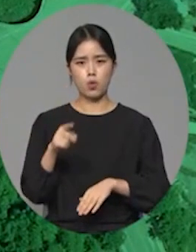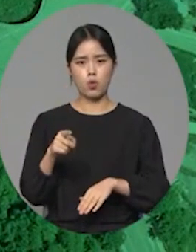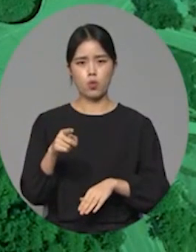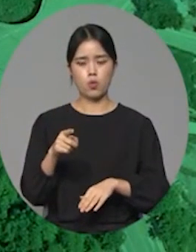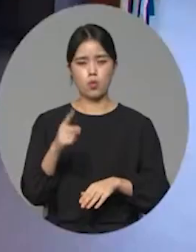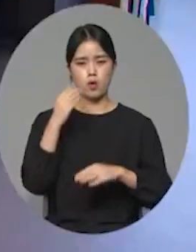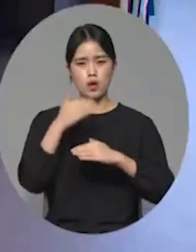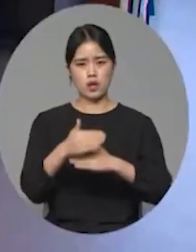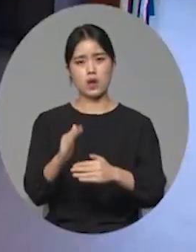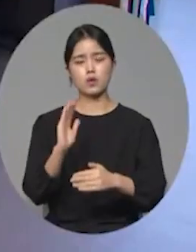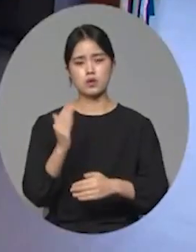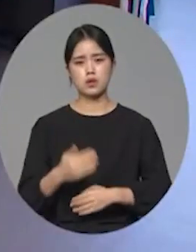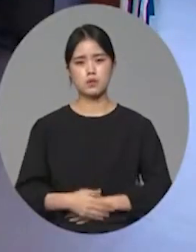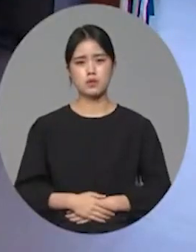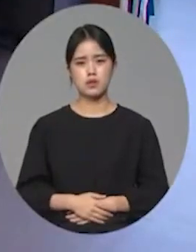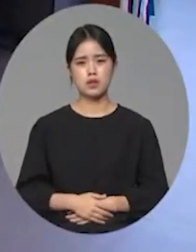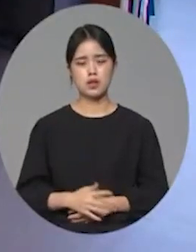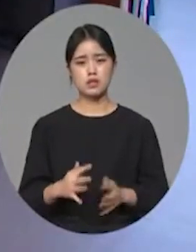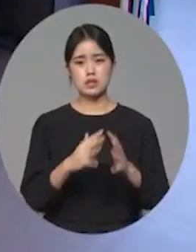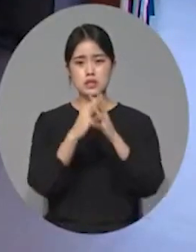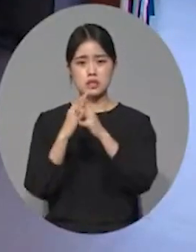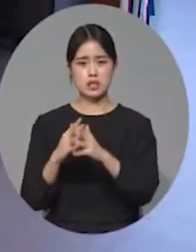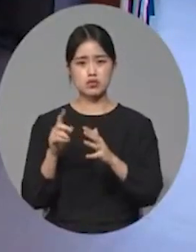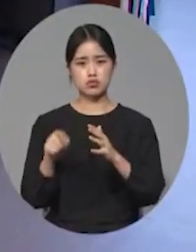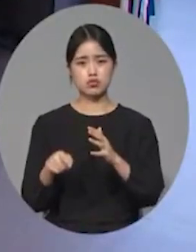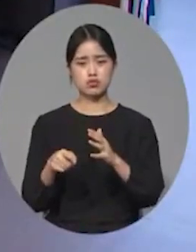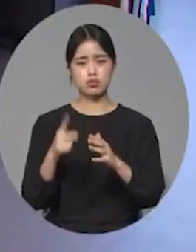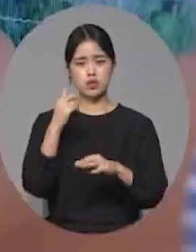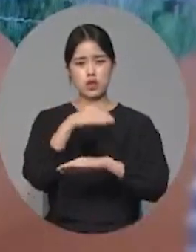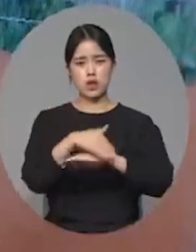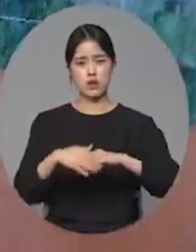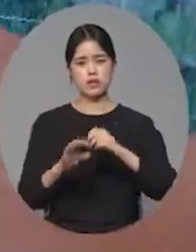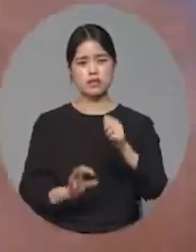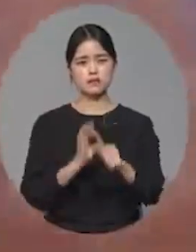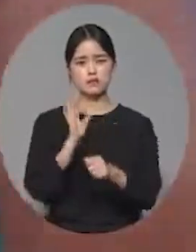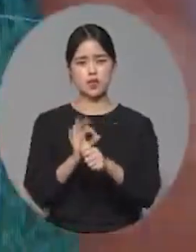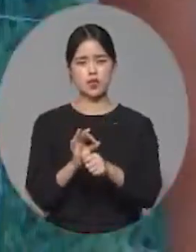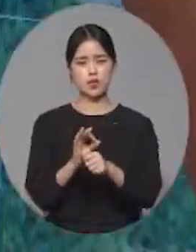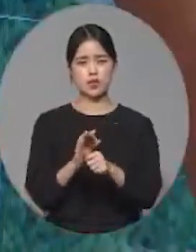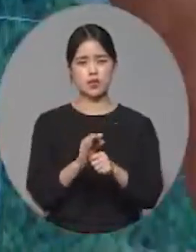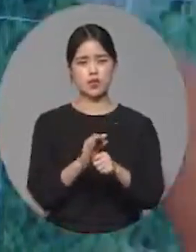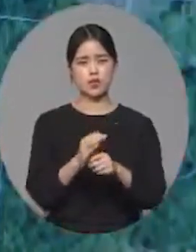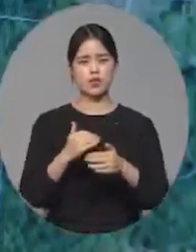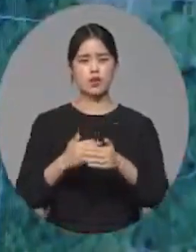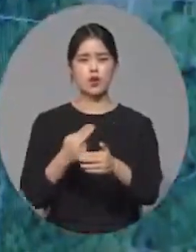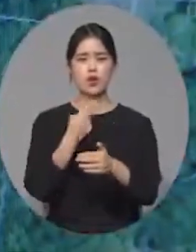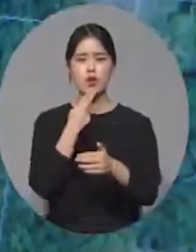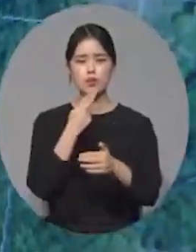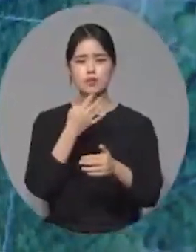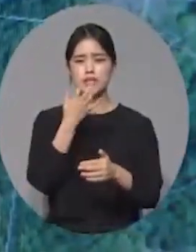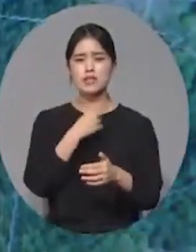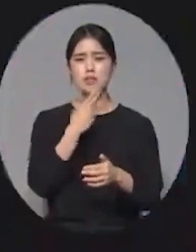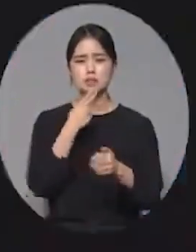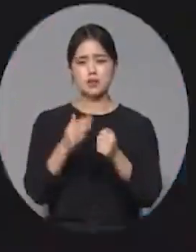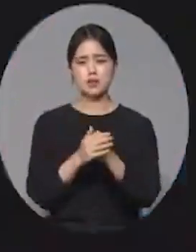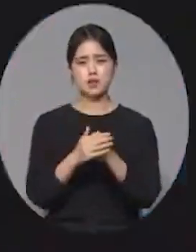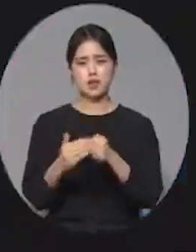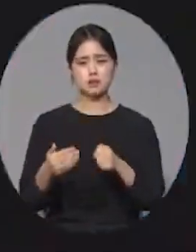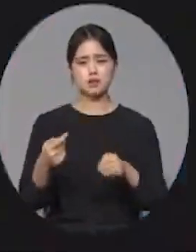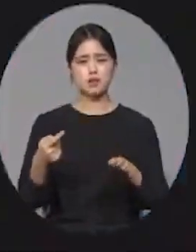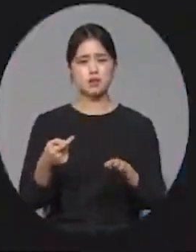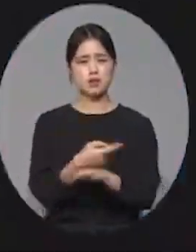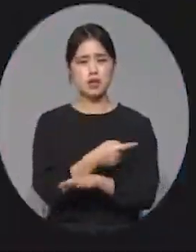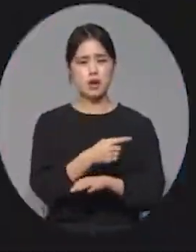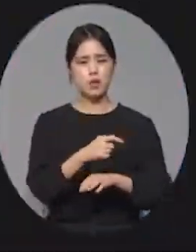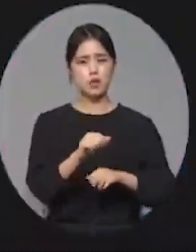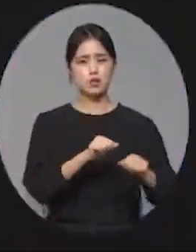진행된 겁니다. 장수군은 도시계획이 10년 이상 진행되지 않을 경우 효력을 잃기 때문에 다른